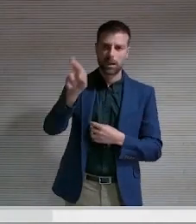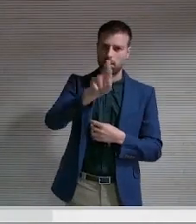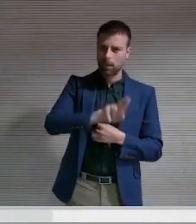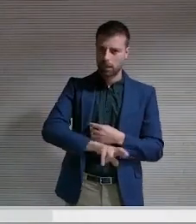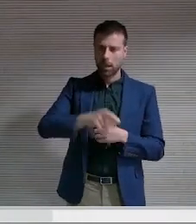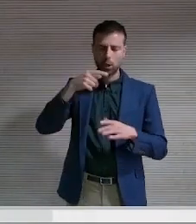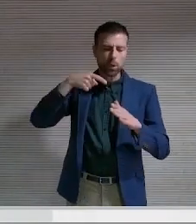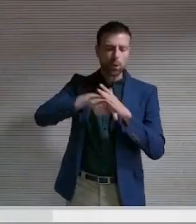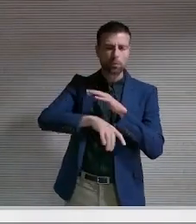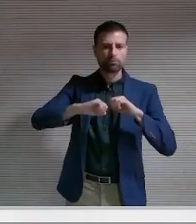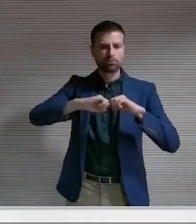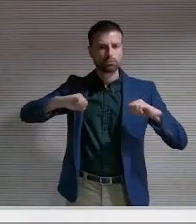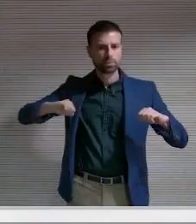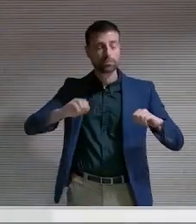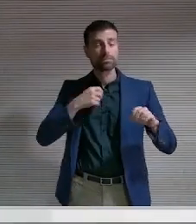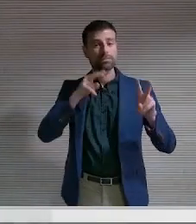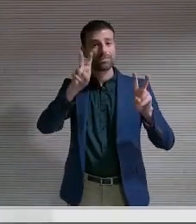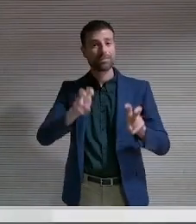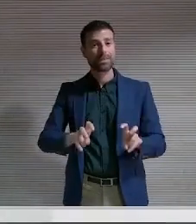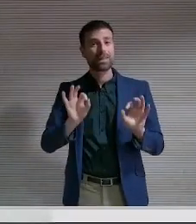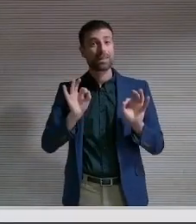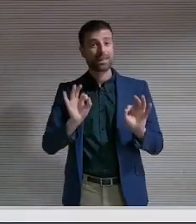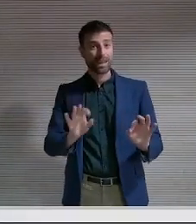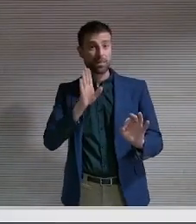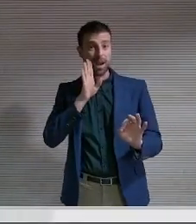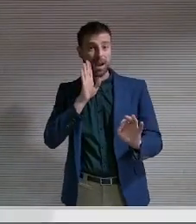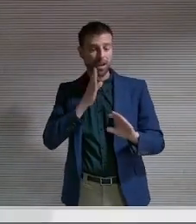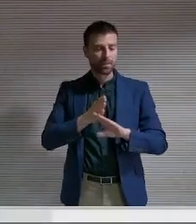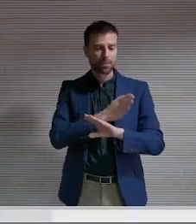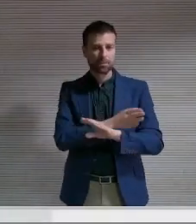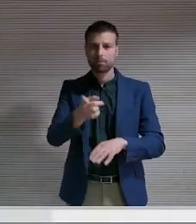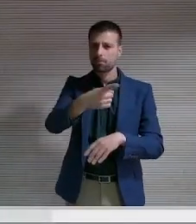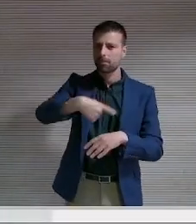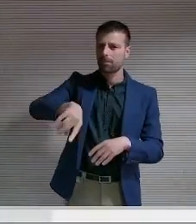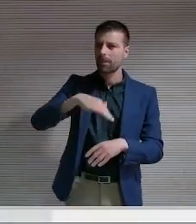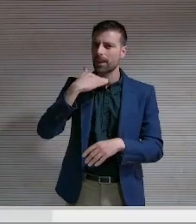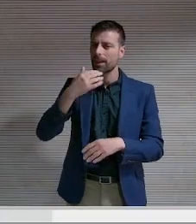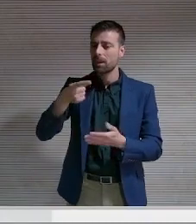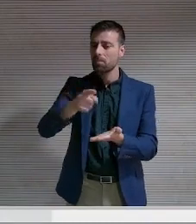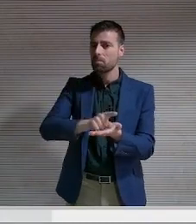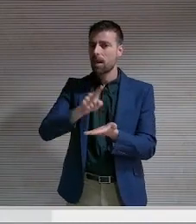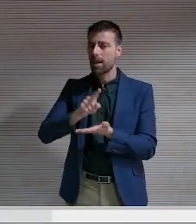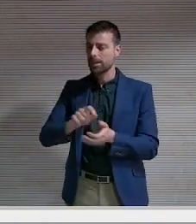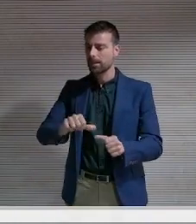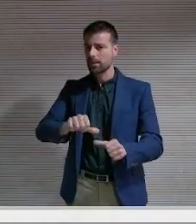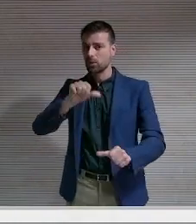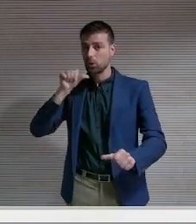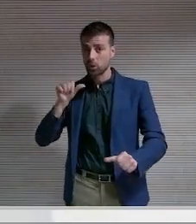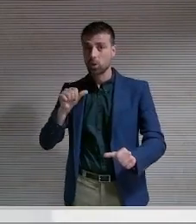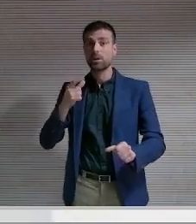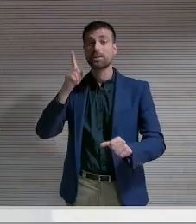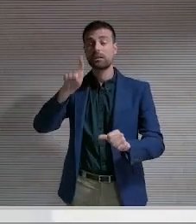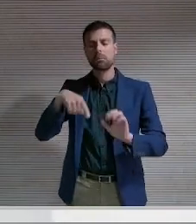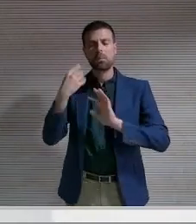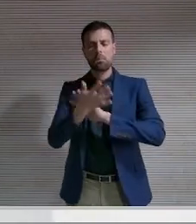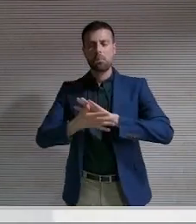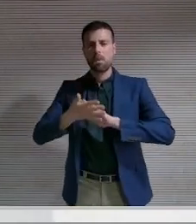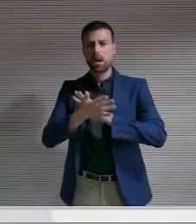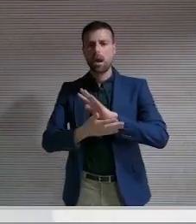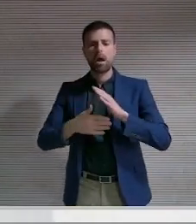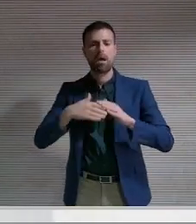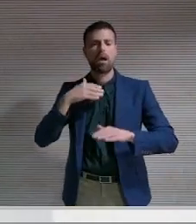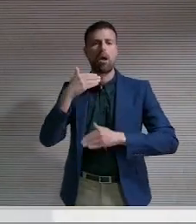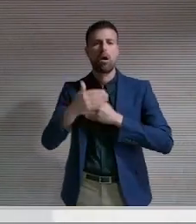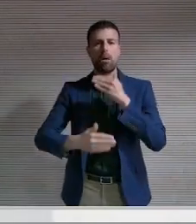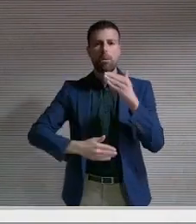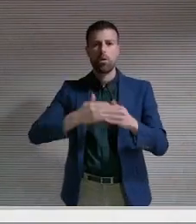fons. En aquest sentit, saben que en els últims mesos, i per parlar de com evolucionava el món